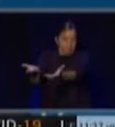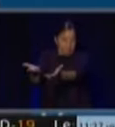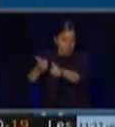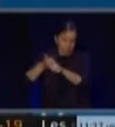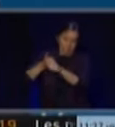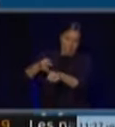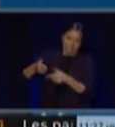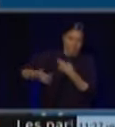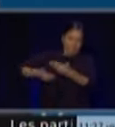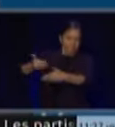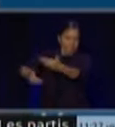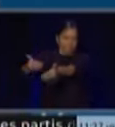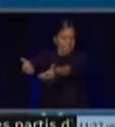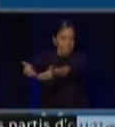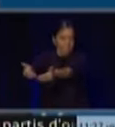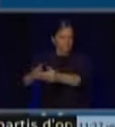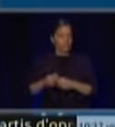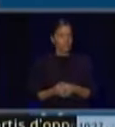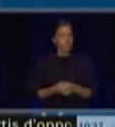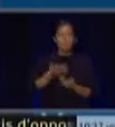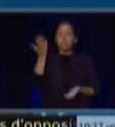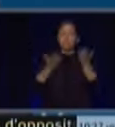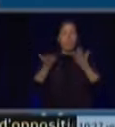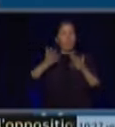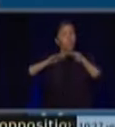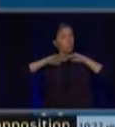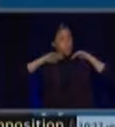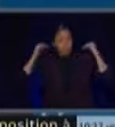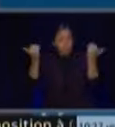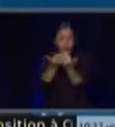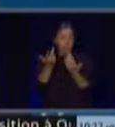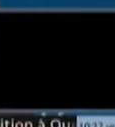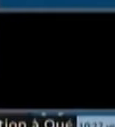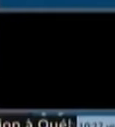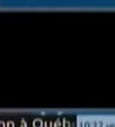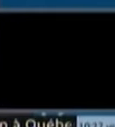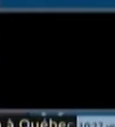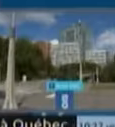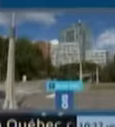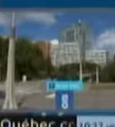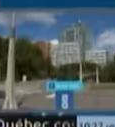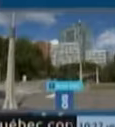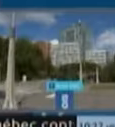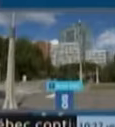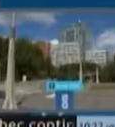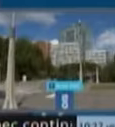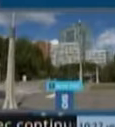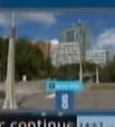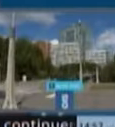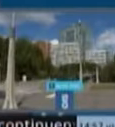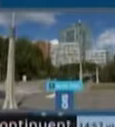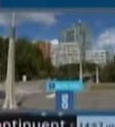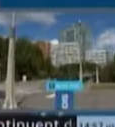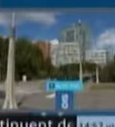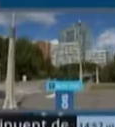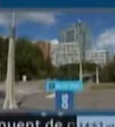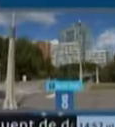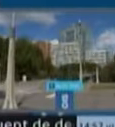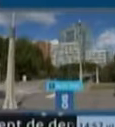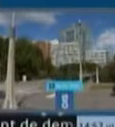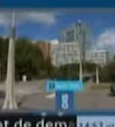On n'arrivera probablement jamais à ce que tout le monde soit vacciné. Donc, il y a des personnes qui vont attraper la